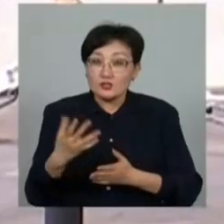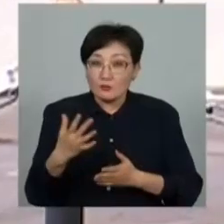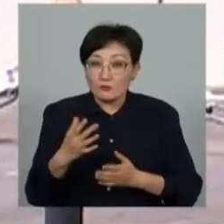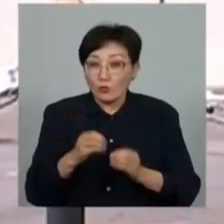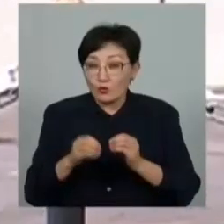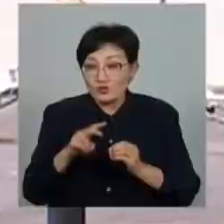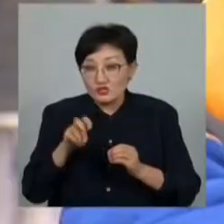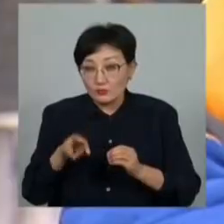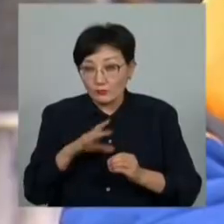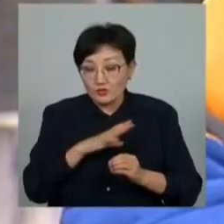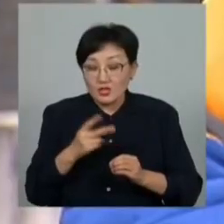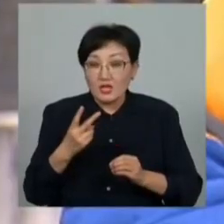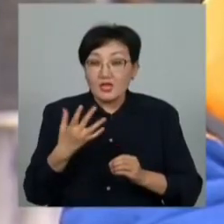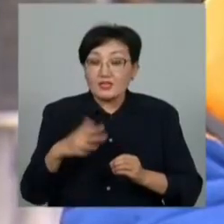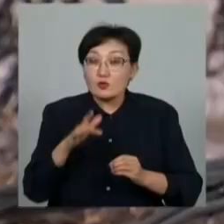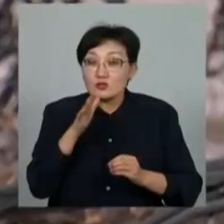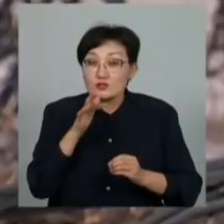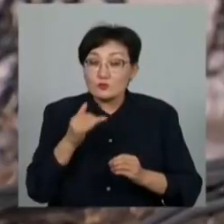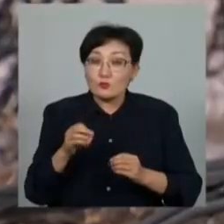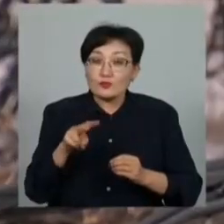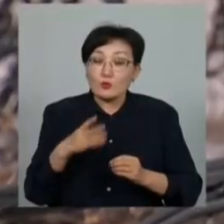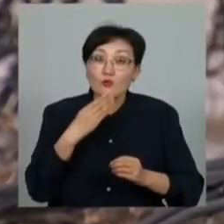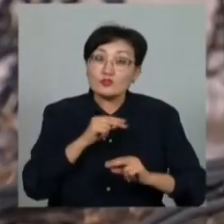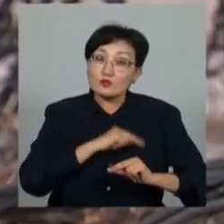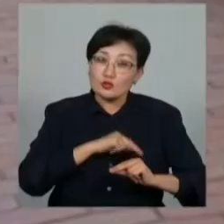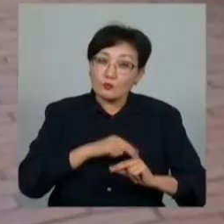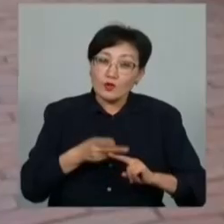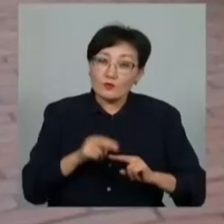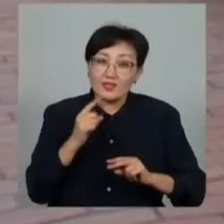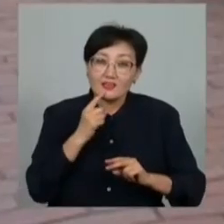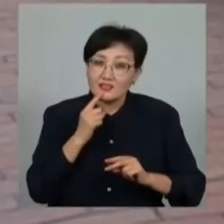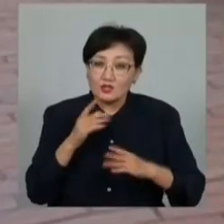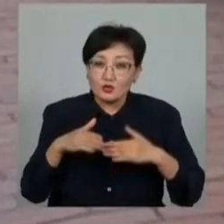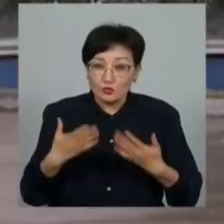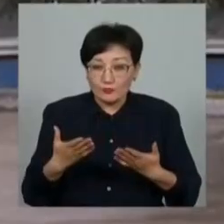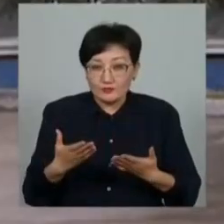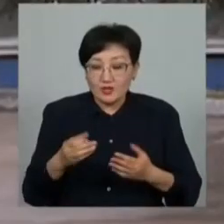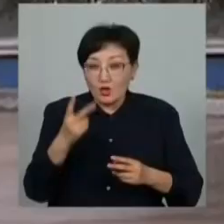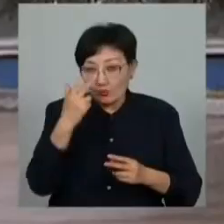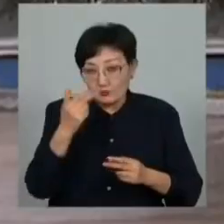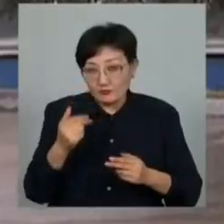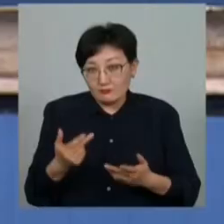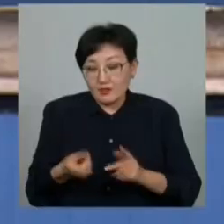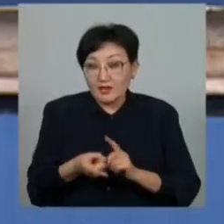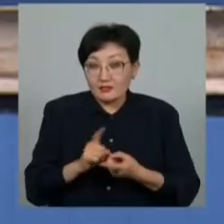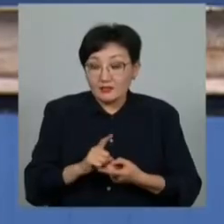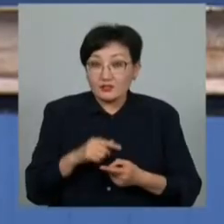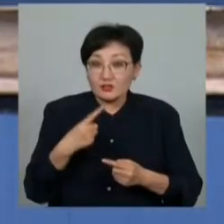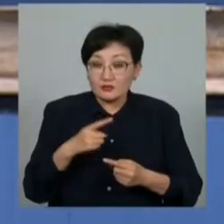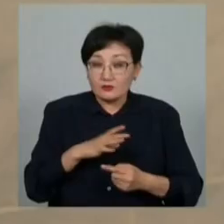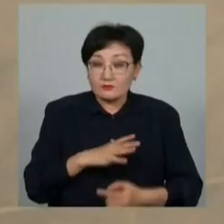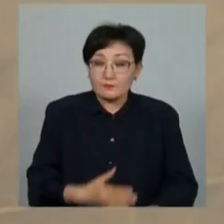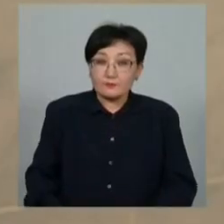10 жылдан асқан. Жасы 50-ге келсе де, ол өз жұмысының аса қиындық тудырмайтынын, тіпті үйреншікті дағдыға айналып кеткенін